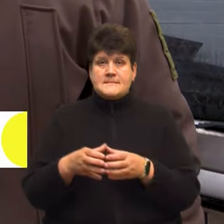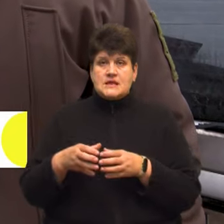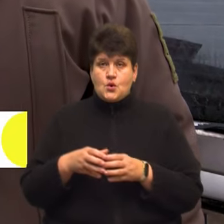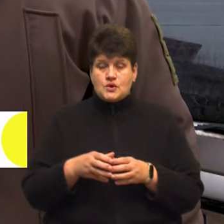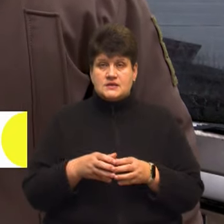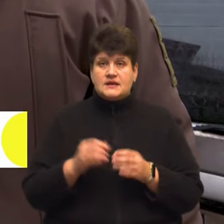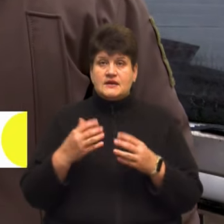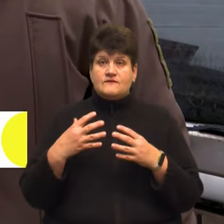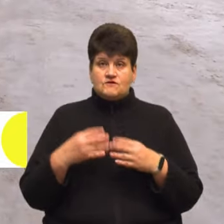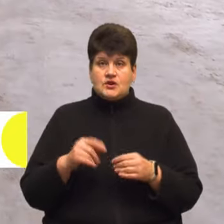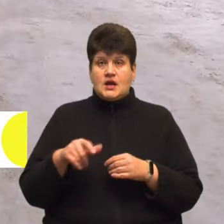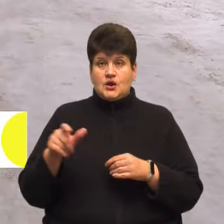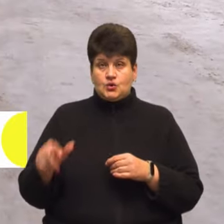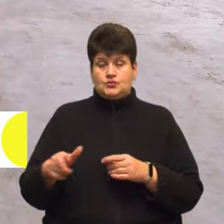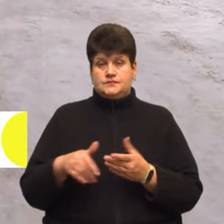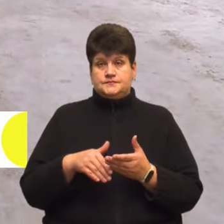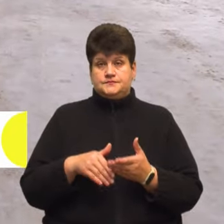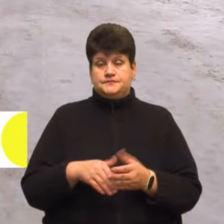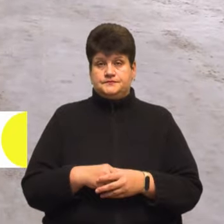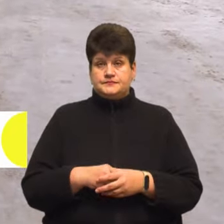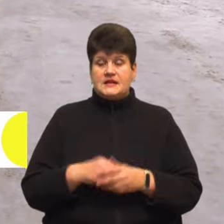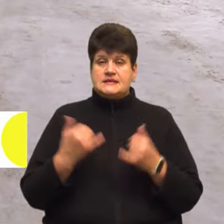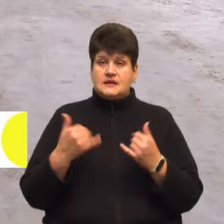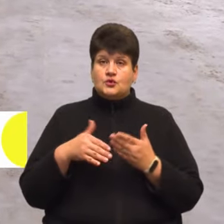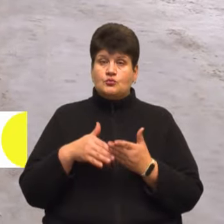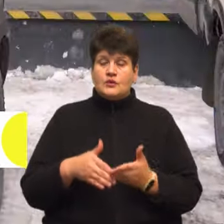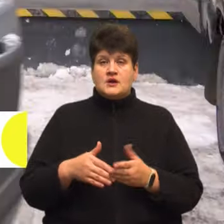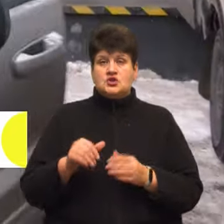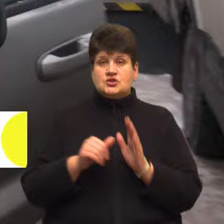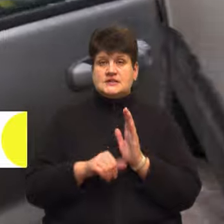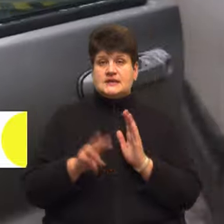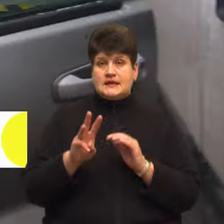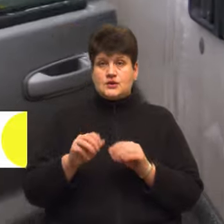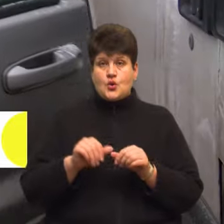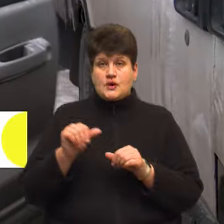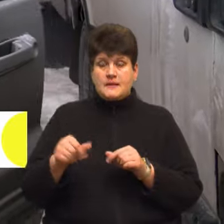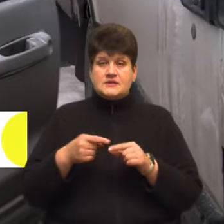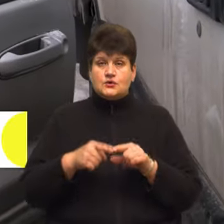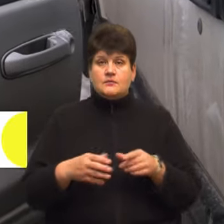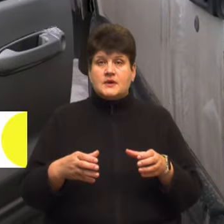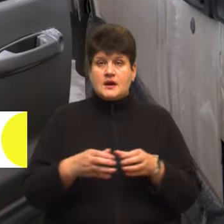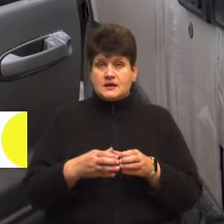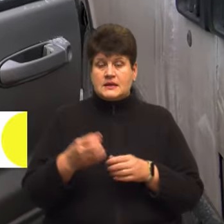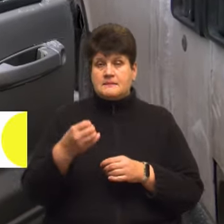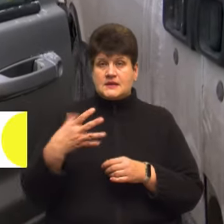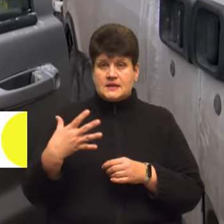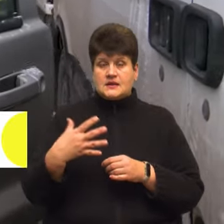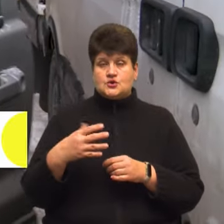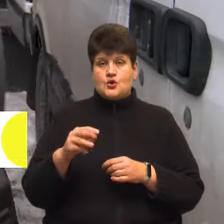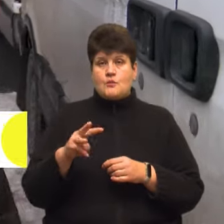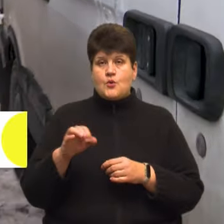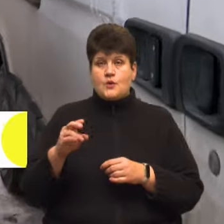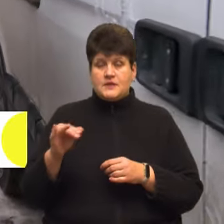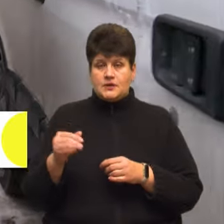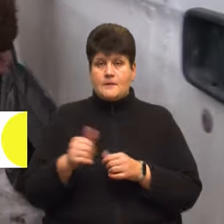і вже люди відгукуються зараз Тарас допомагає бійцям 63ї окремої механізованої бригади та 15-го мобільного прикордонного